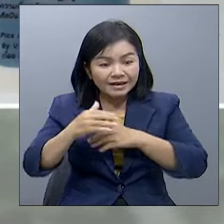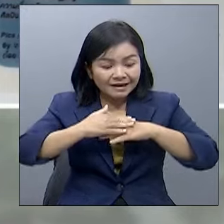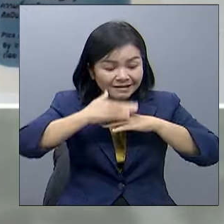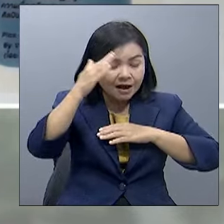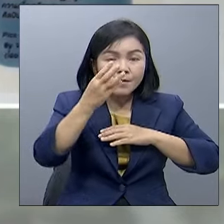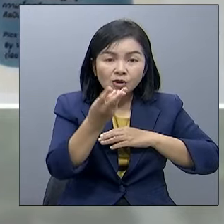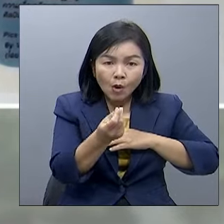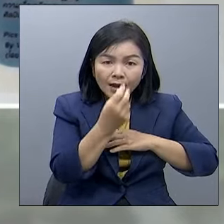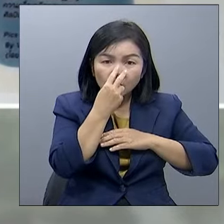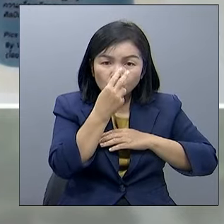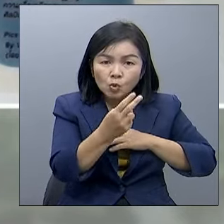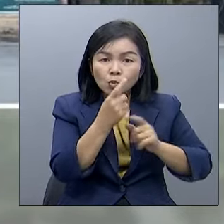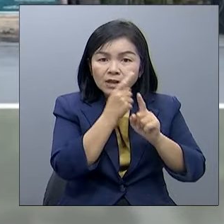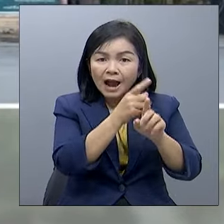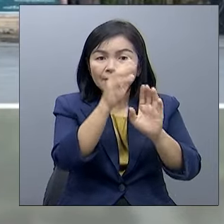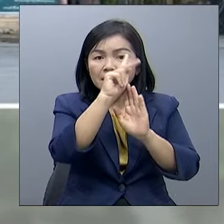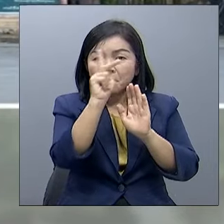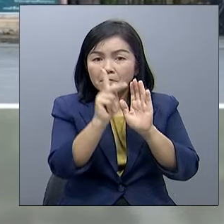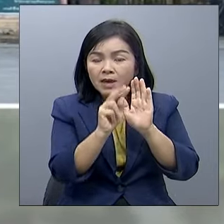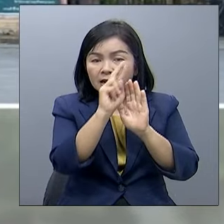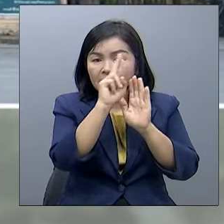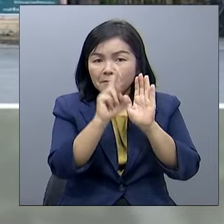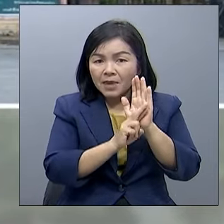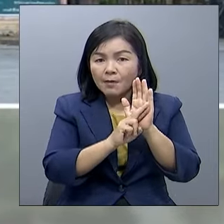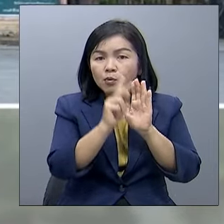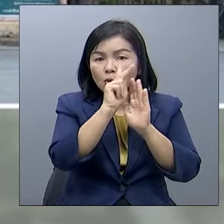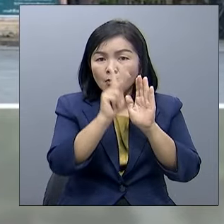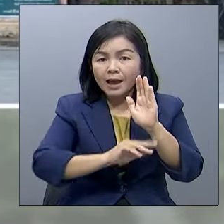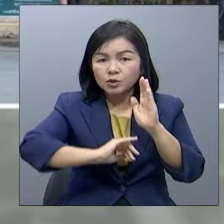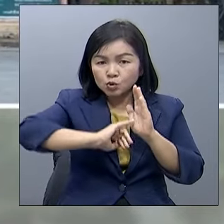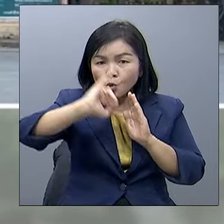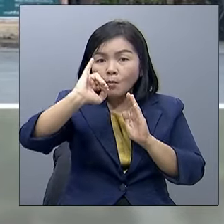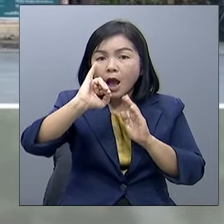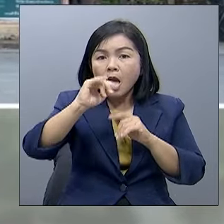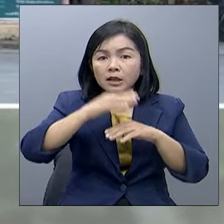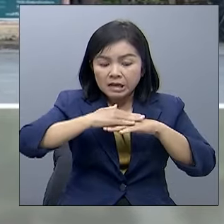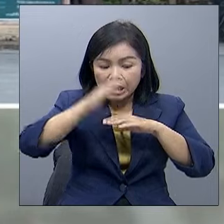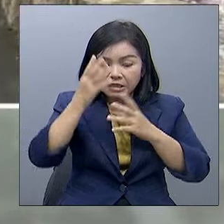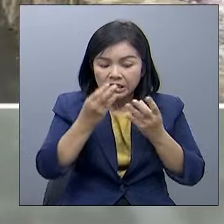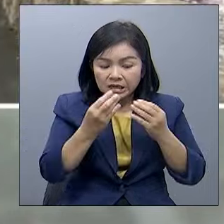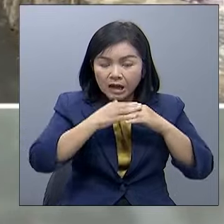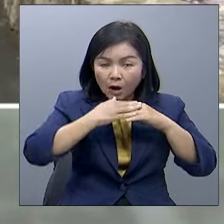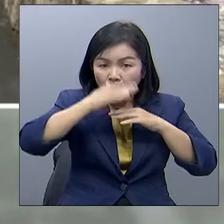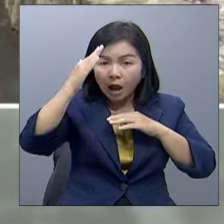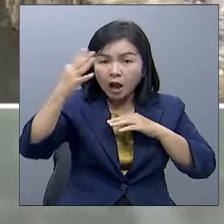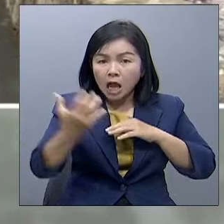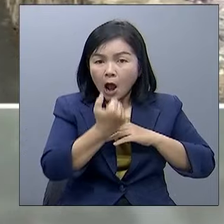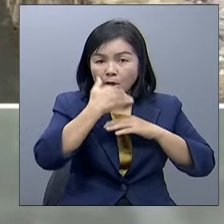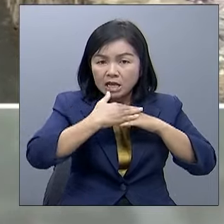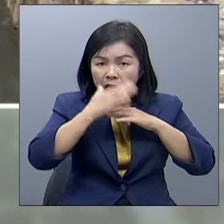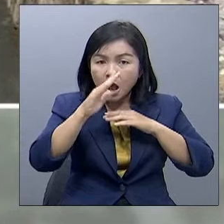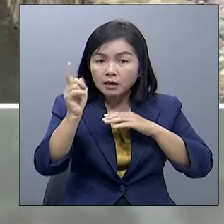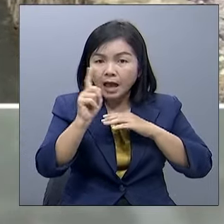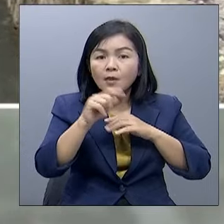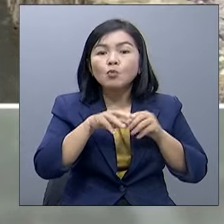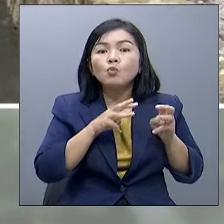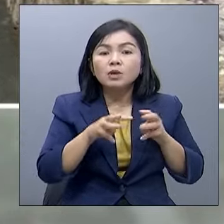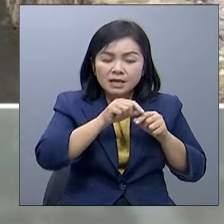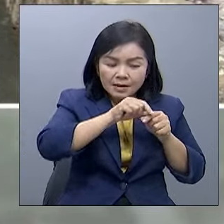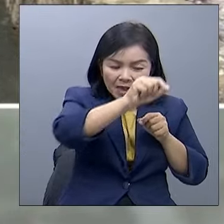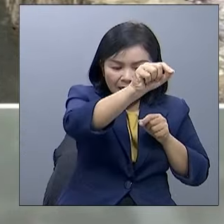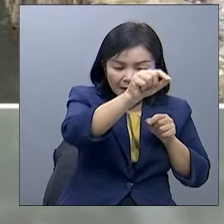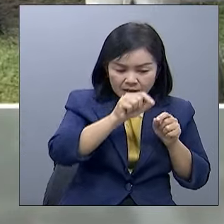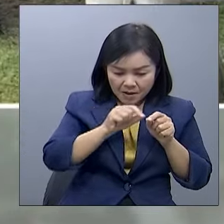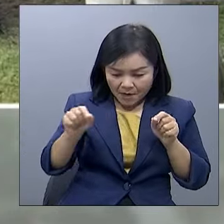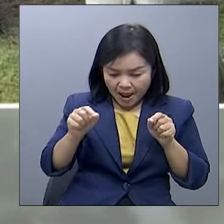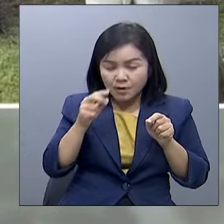ต้องตามระเบียบไหมอันที่สองสำคัญที่สุดก็คือทำเกินไปไหมจากแนวมันจะมีแผนที่ฮะแผนที่ประกอบค